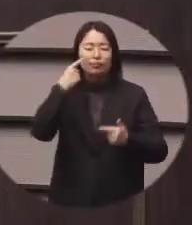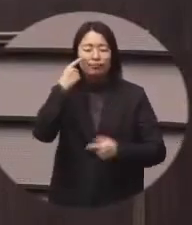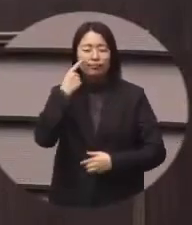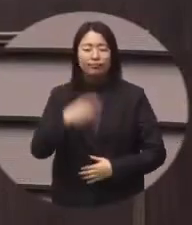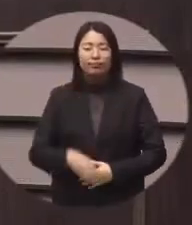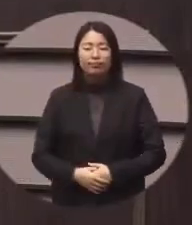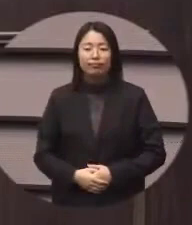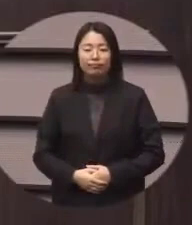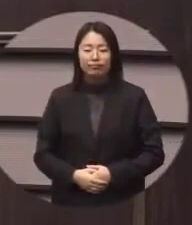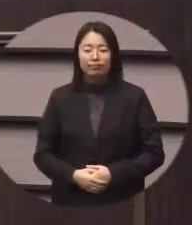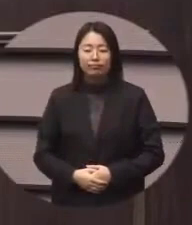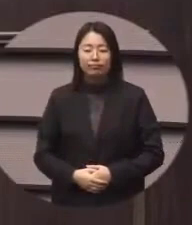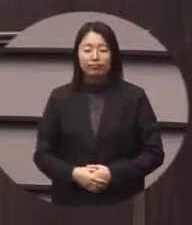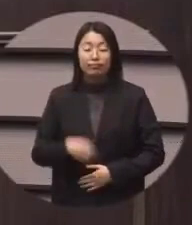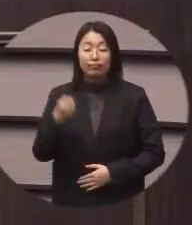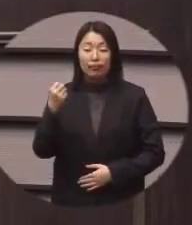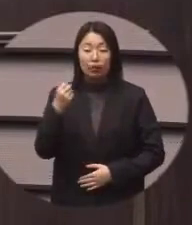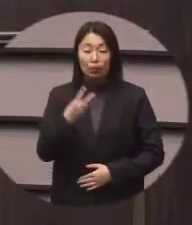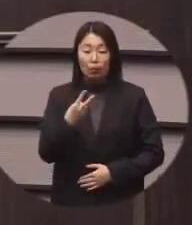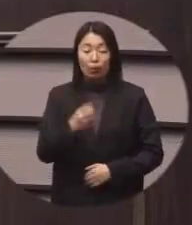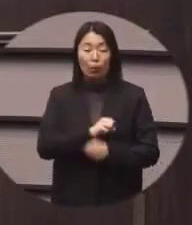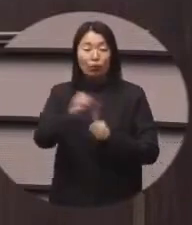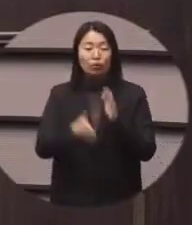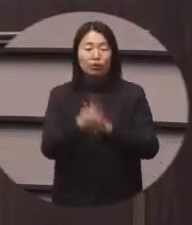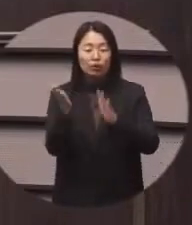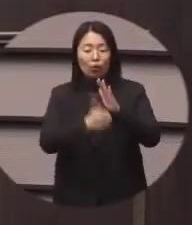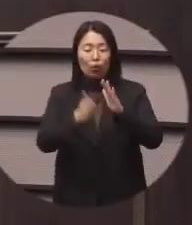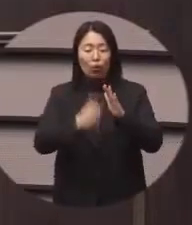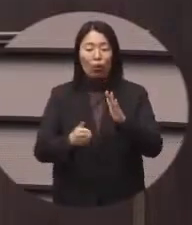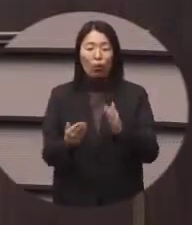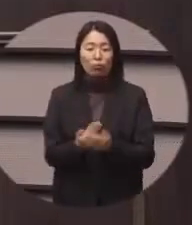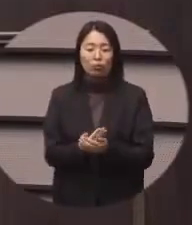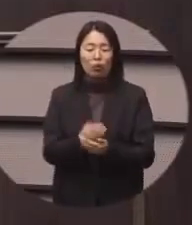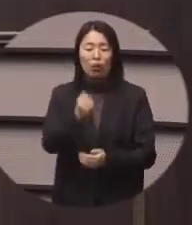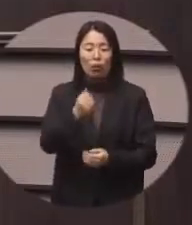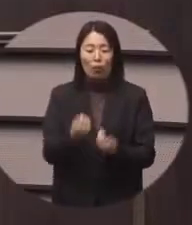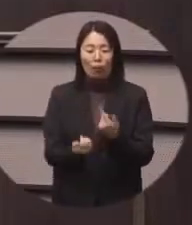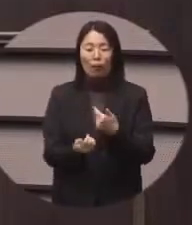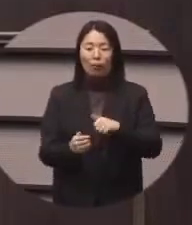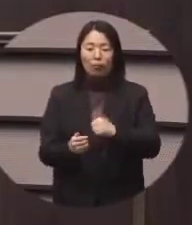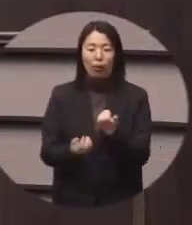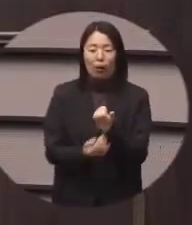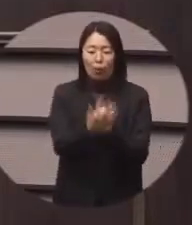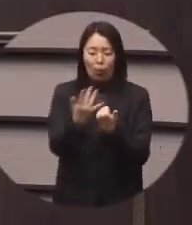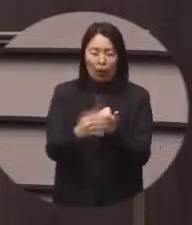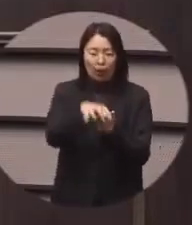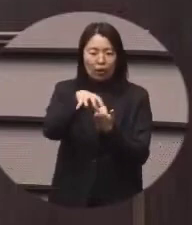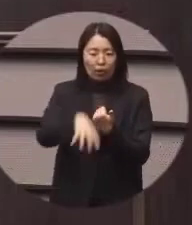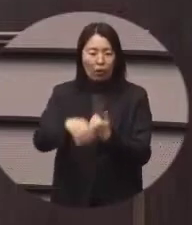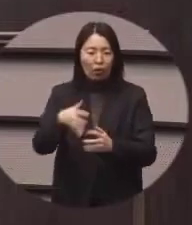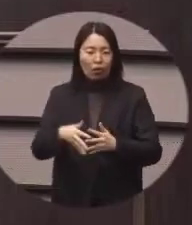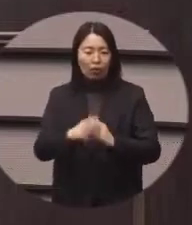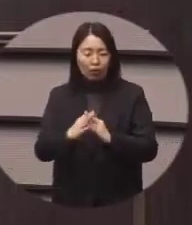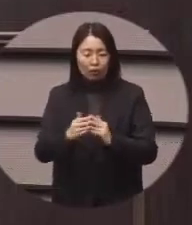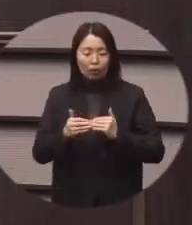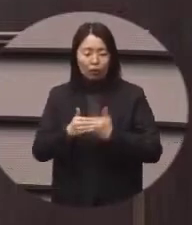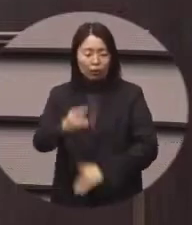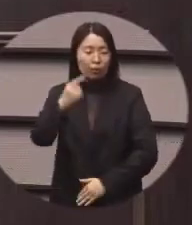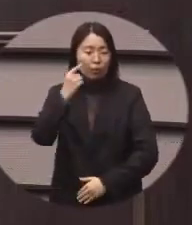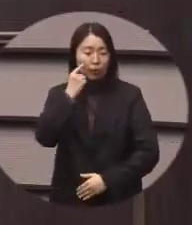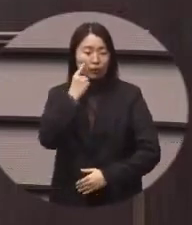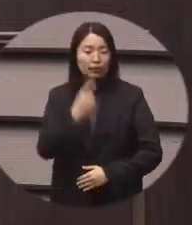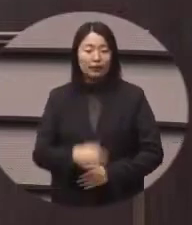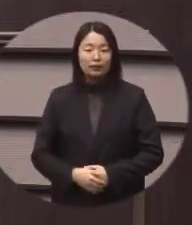광주시 공설 화장장 건립도 본격적으로 추진하겠습니다. 화장률이 90% 이상 육박하면서 관내 화장장